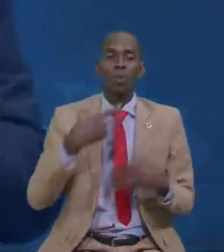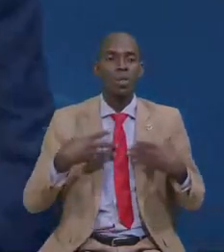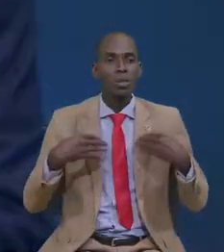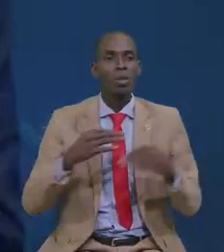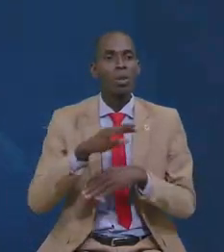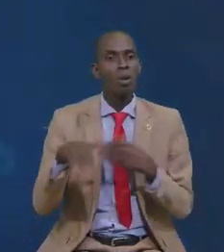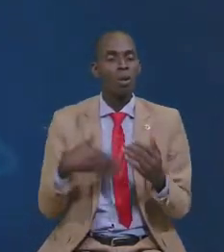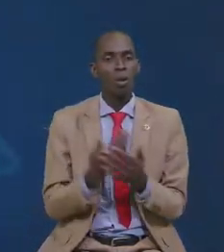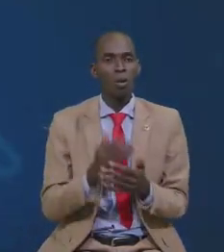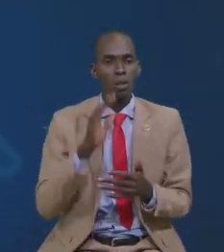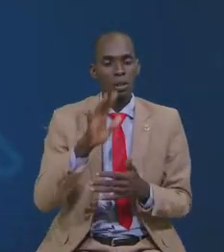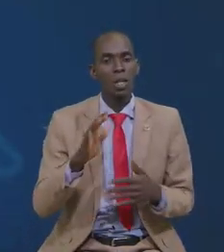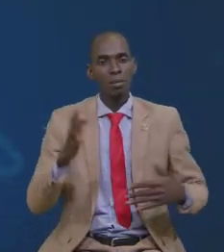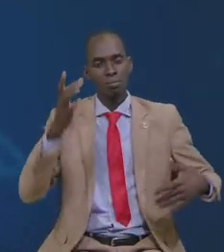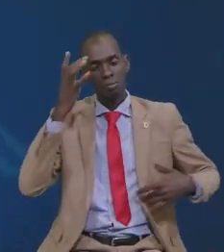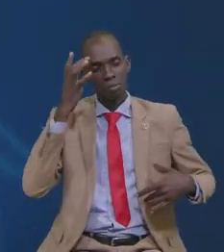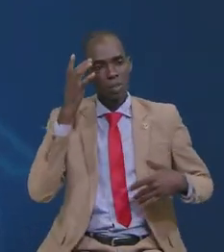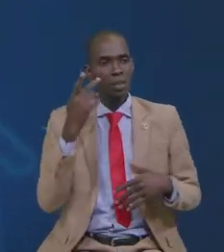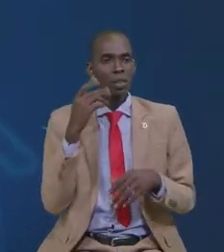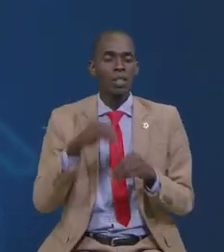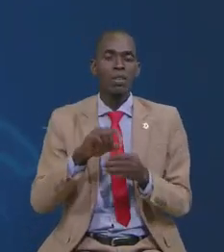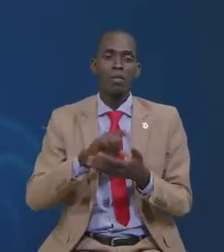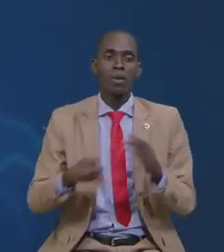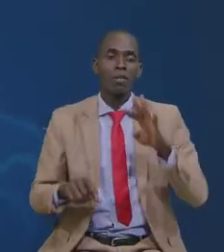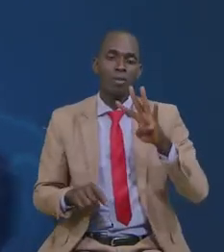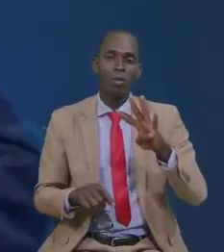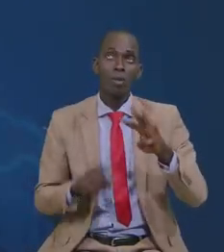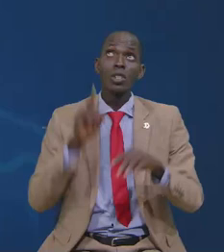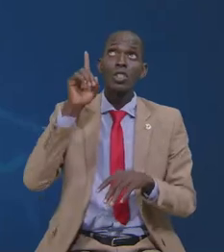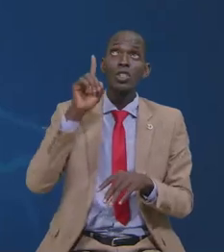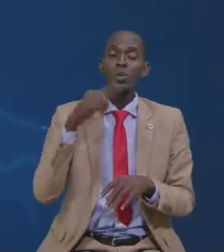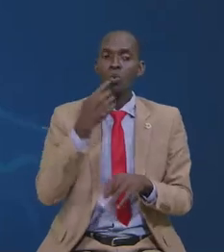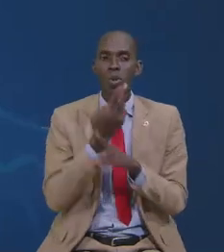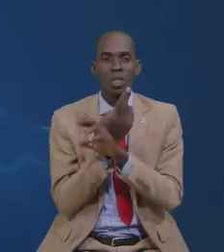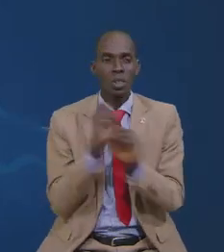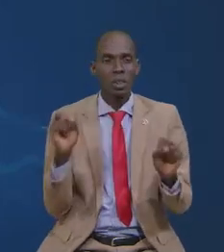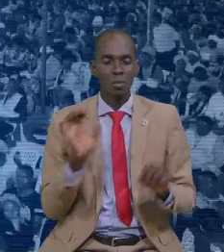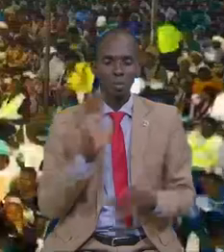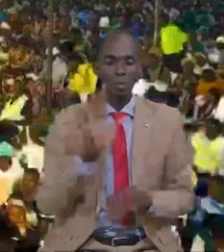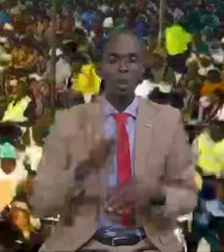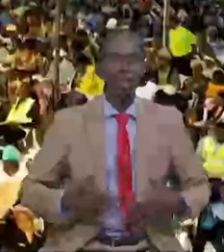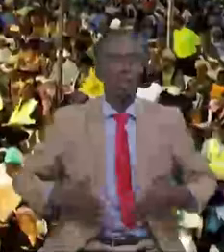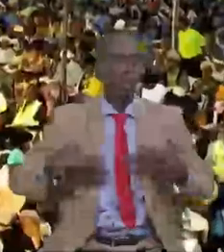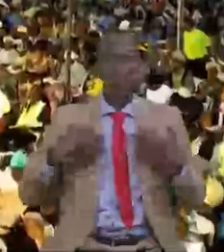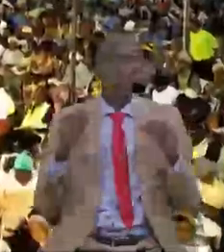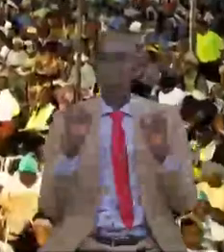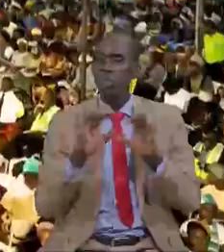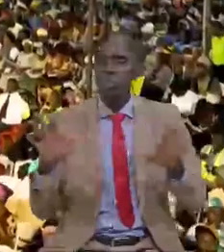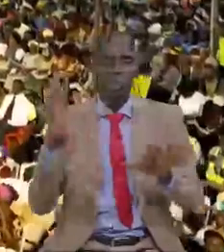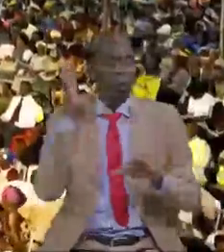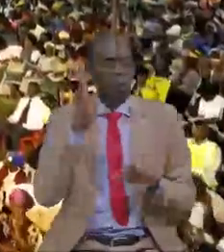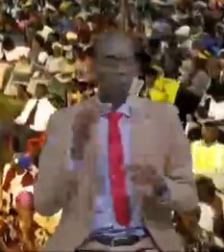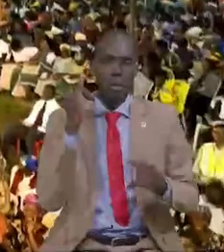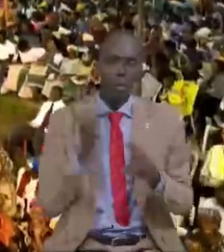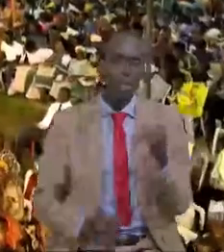Qui guérit toutes tes maladies. Et le verset 4 dit, C'est lui qui délivre ta